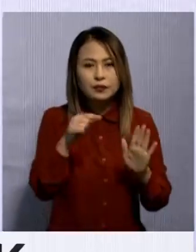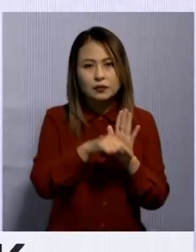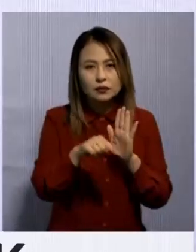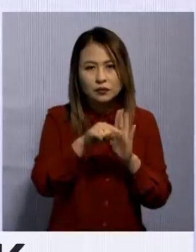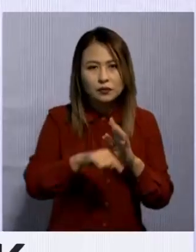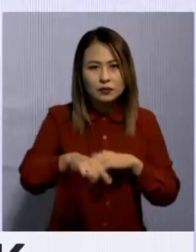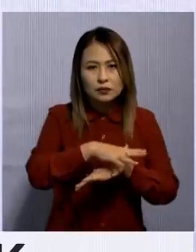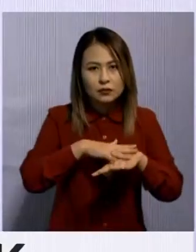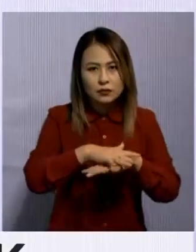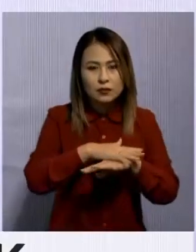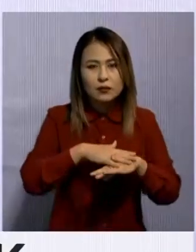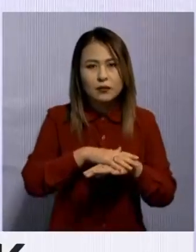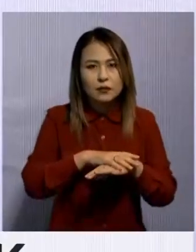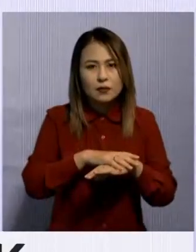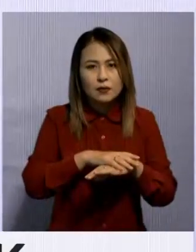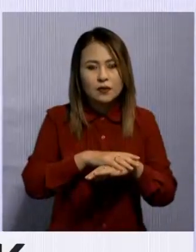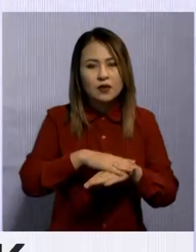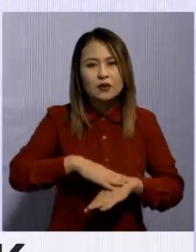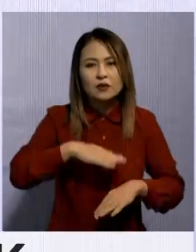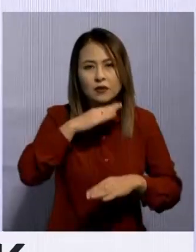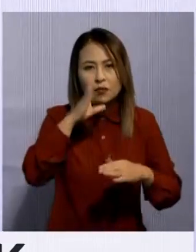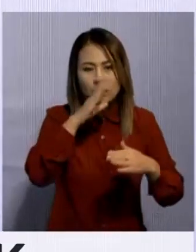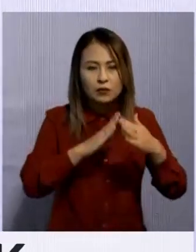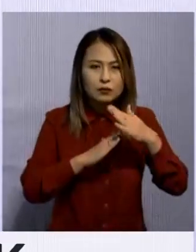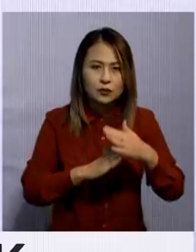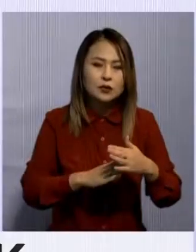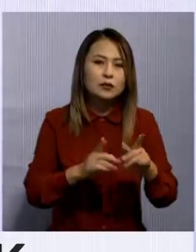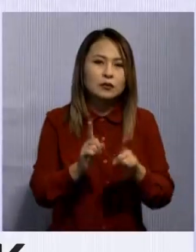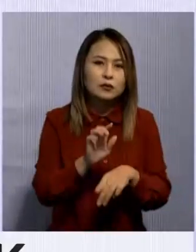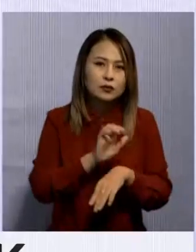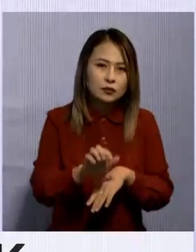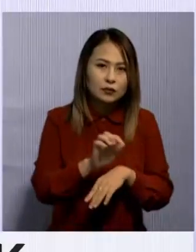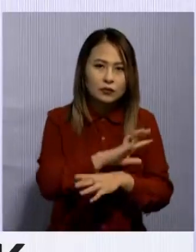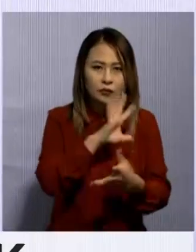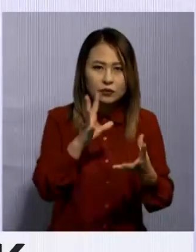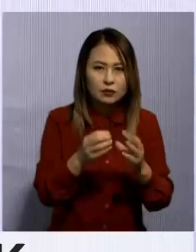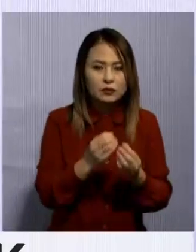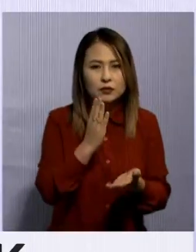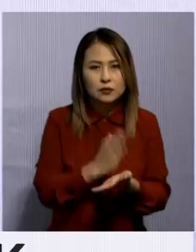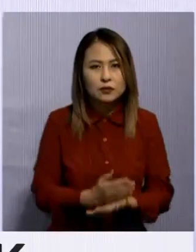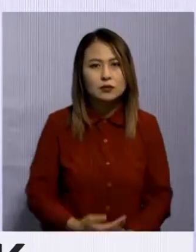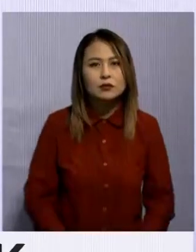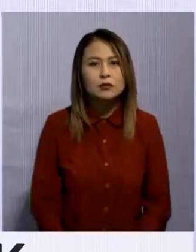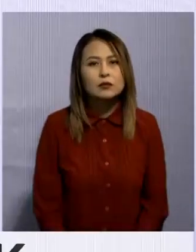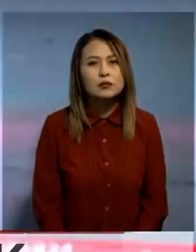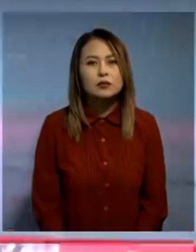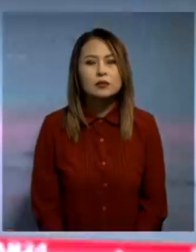нарықтағы бар көлем күріш жеткілікті, экспортқа да жағдайымыз шығаруға бар.